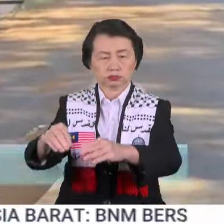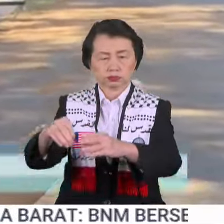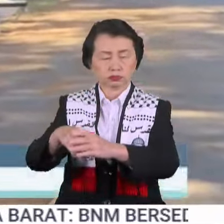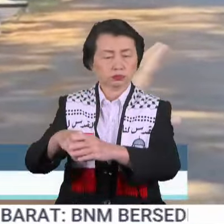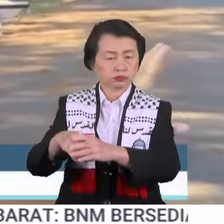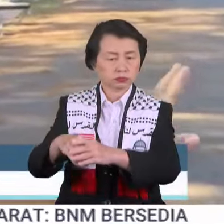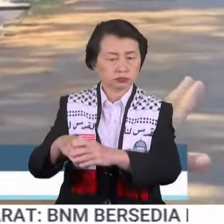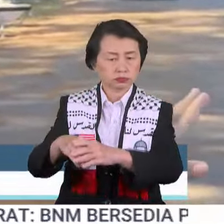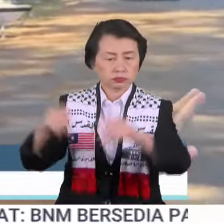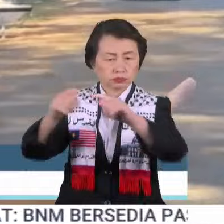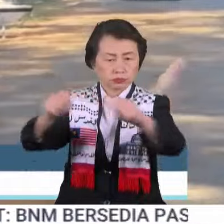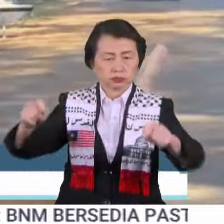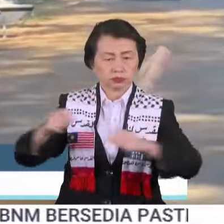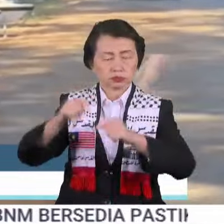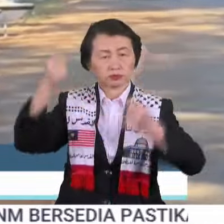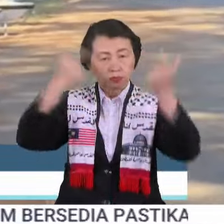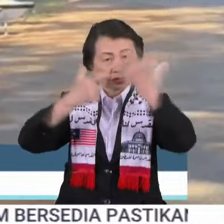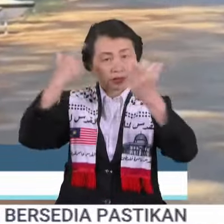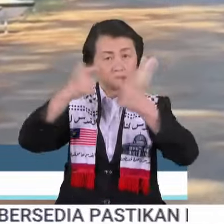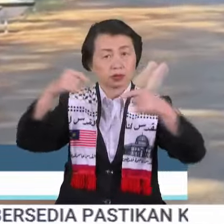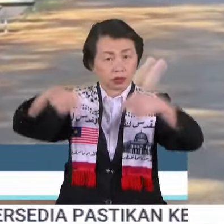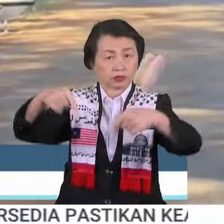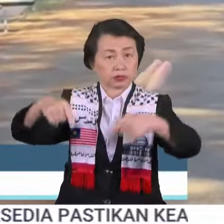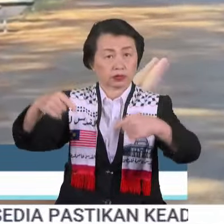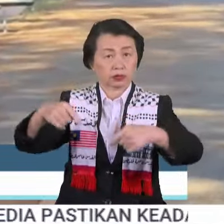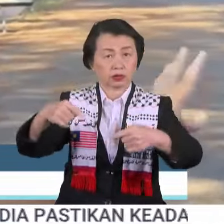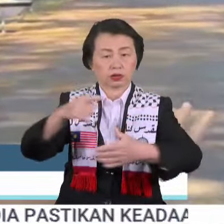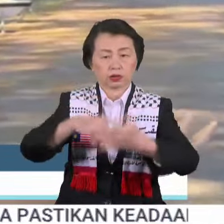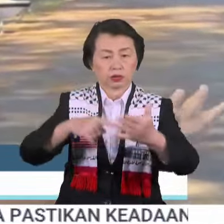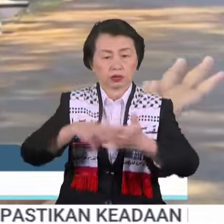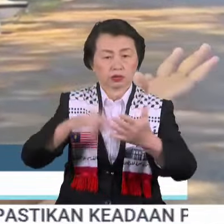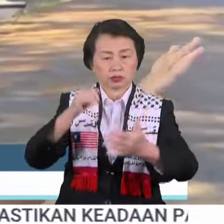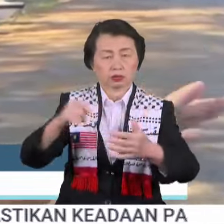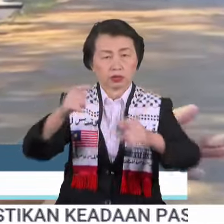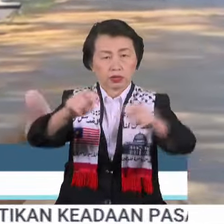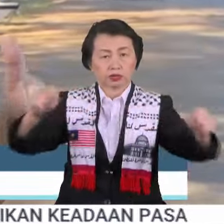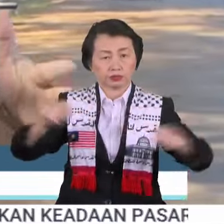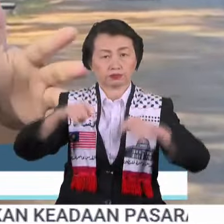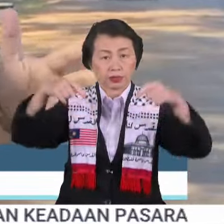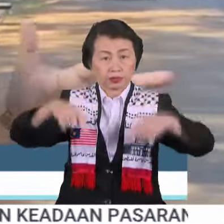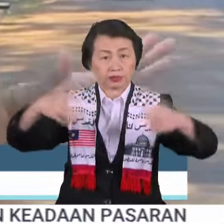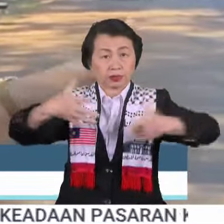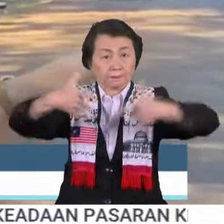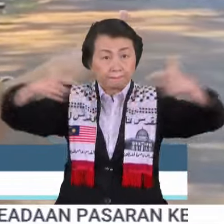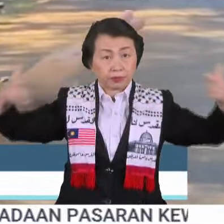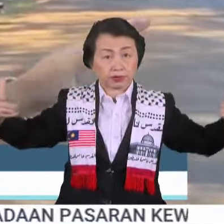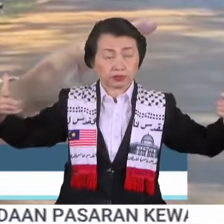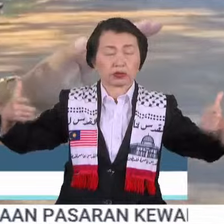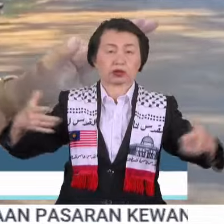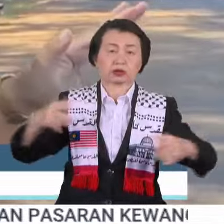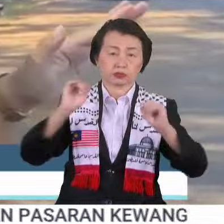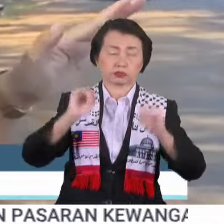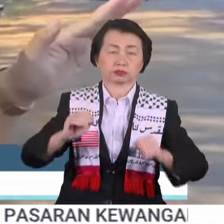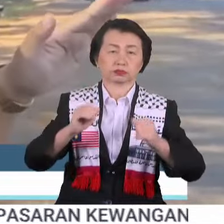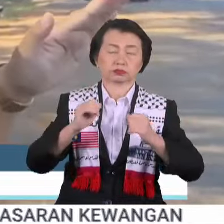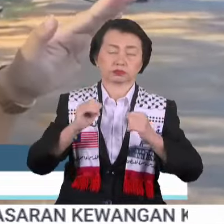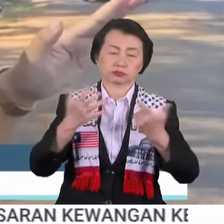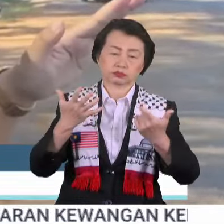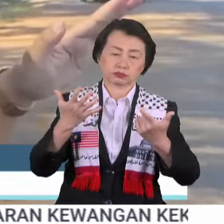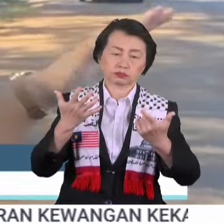cakap ni tempat pertandingan ni lah, sebab tempat pertandingan kita ni luas, so banyak benda yang kita